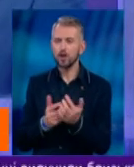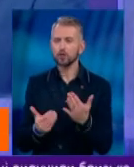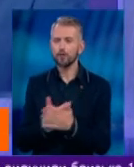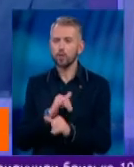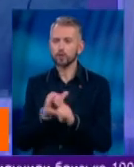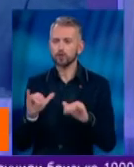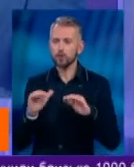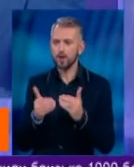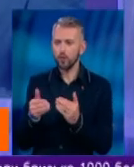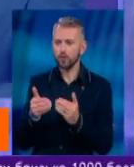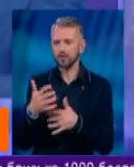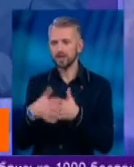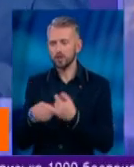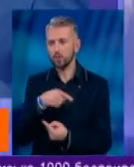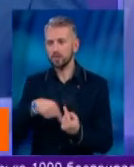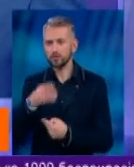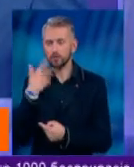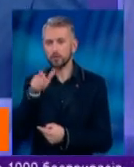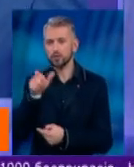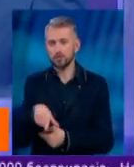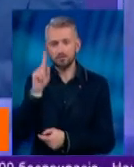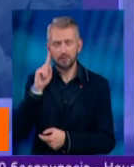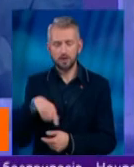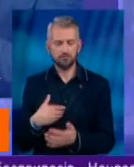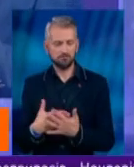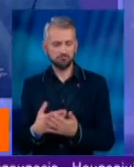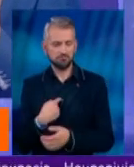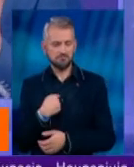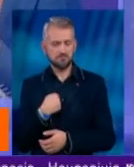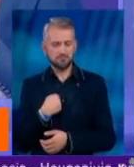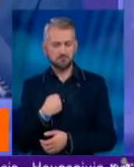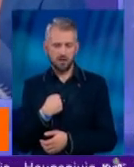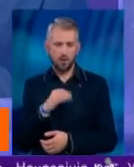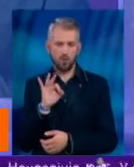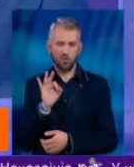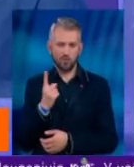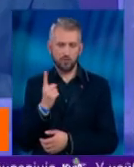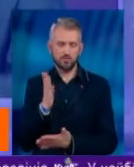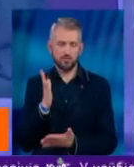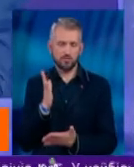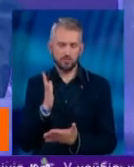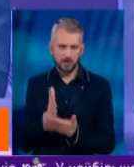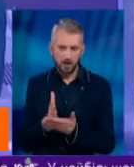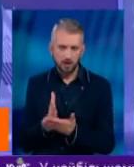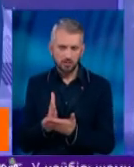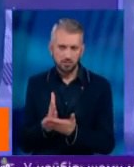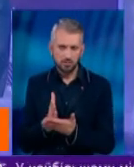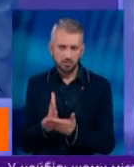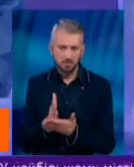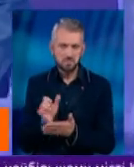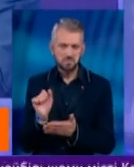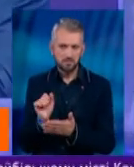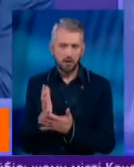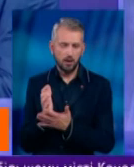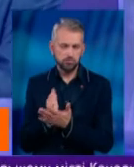самого бізнесу, малого і середнього бізнесу? Коли людина знатиме, так, в мене про всяк випадок, так, є ось, може бути процедура